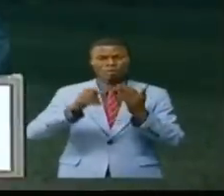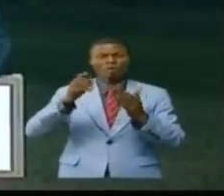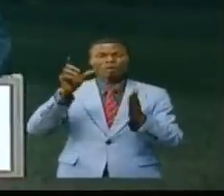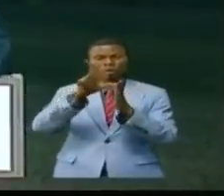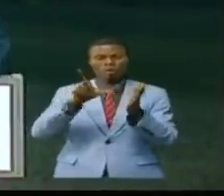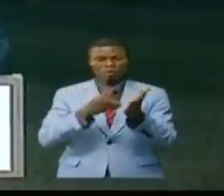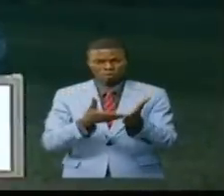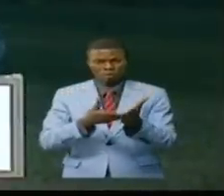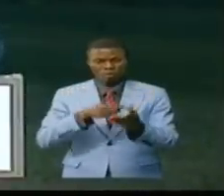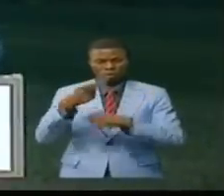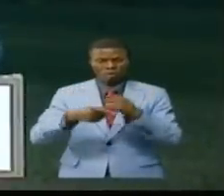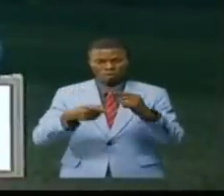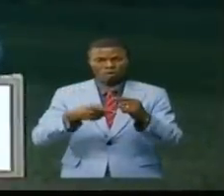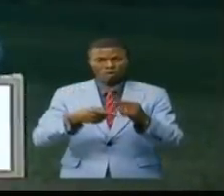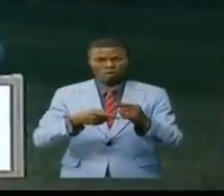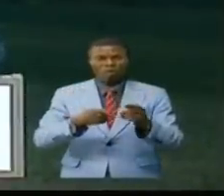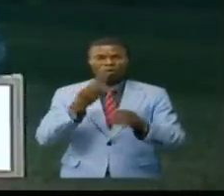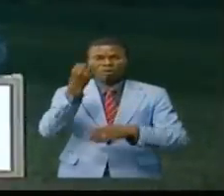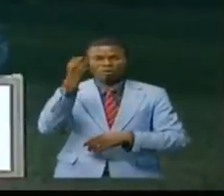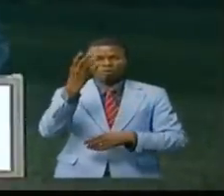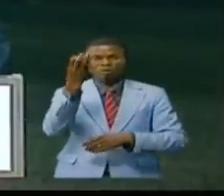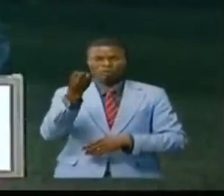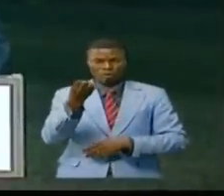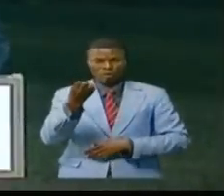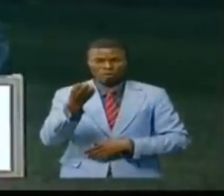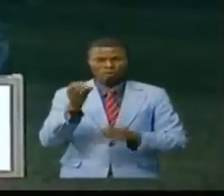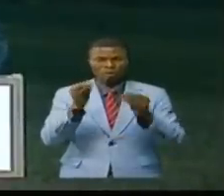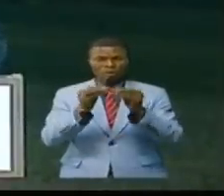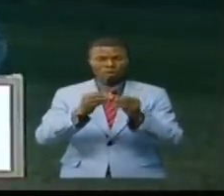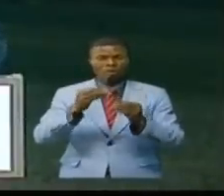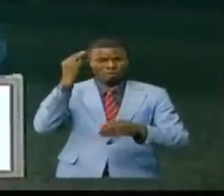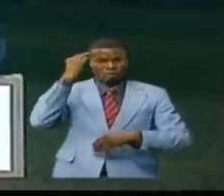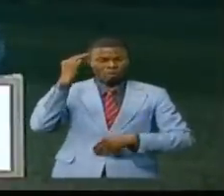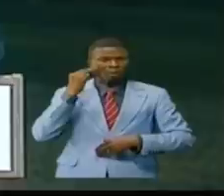loi. Commencé à 12h40,